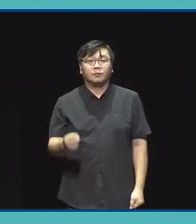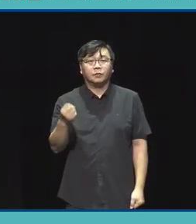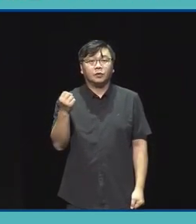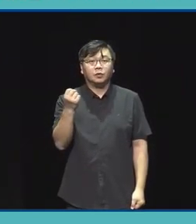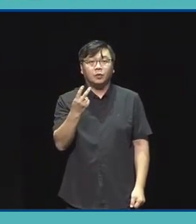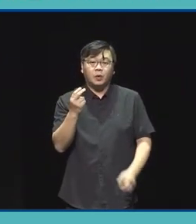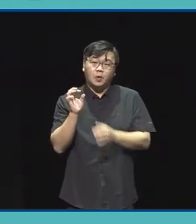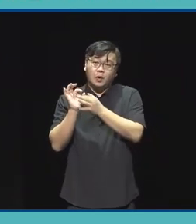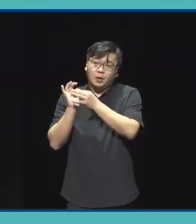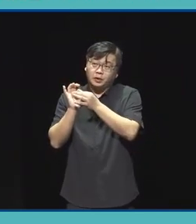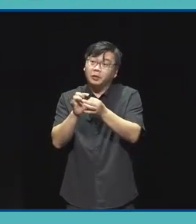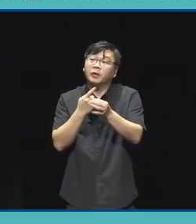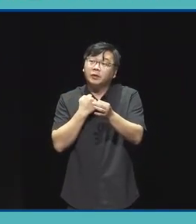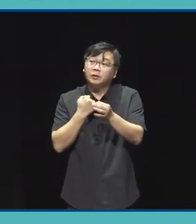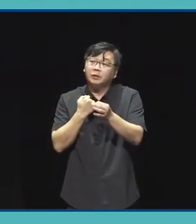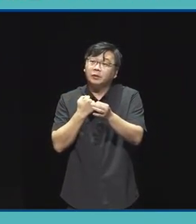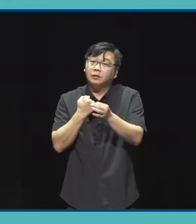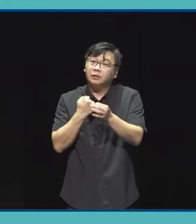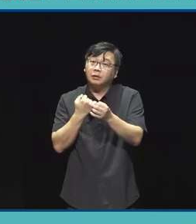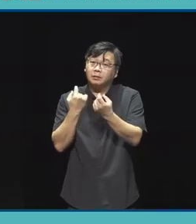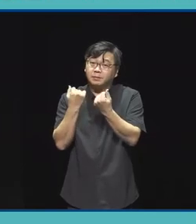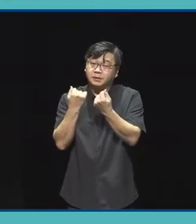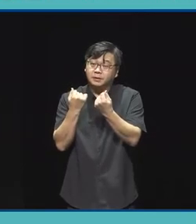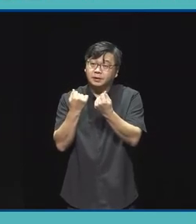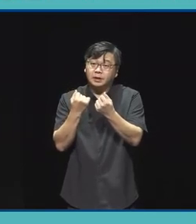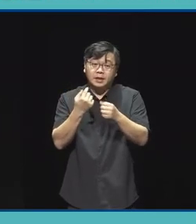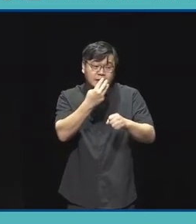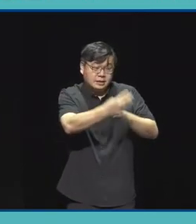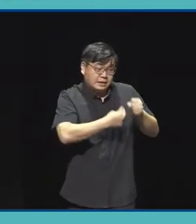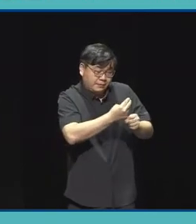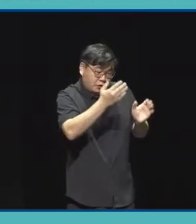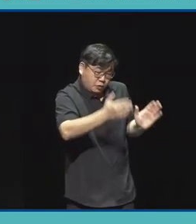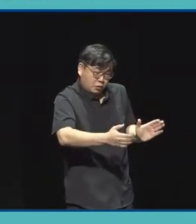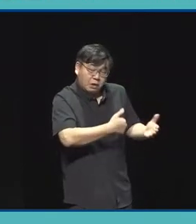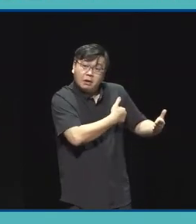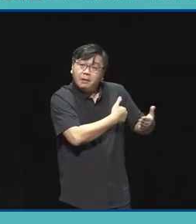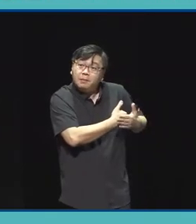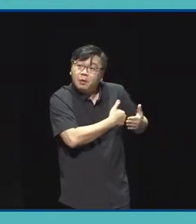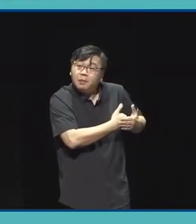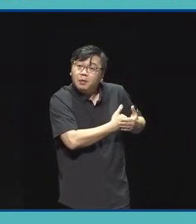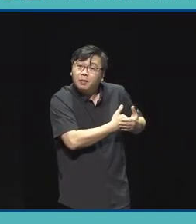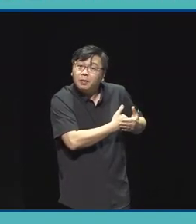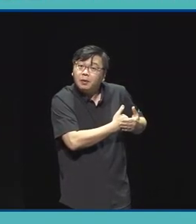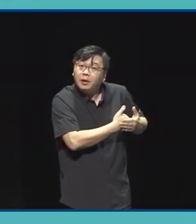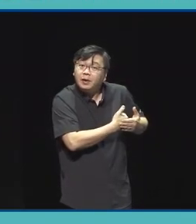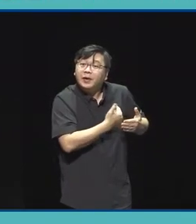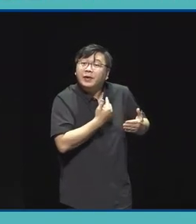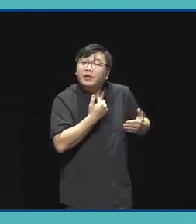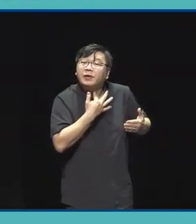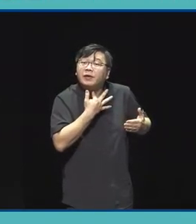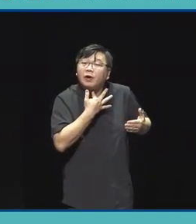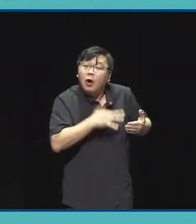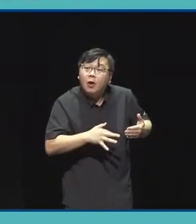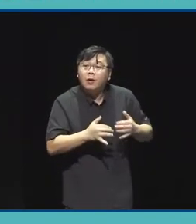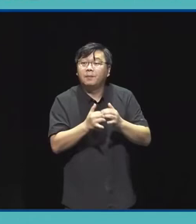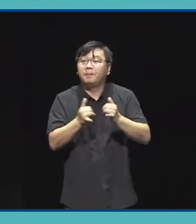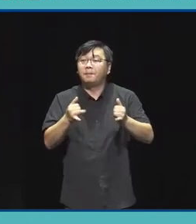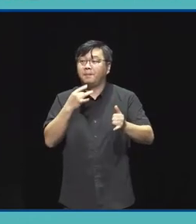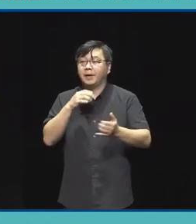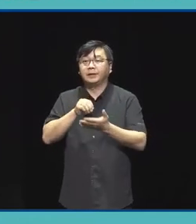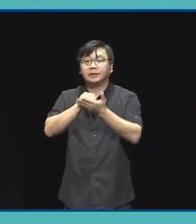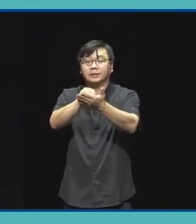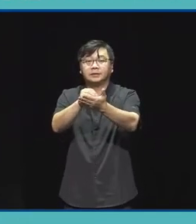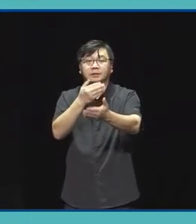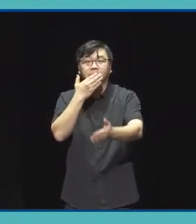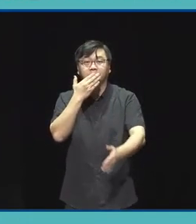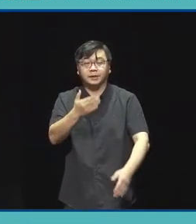유지해 왔던 그 3년간 지원 사업을 수혜받았던 분들은 3년이 경과된 이후에 신청하실 수 있다는 점도 말씀드리고요. 여기